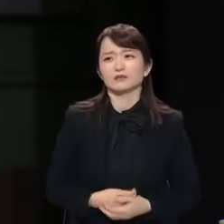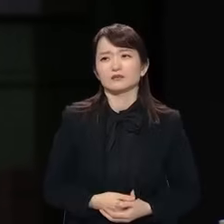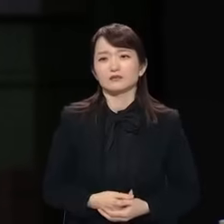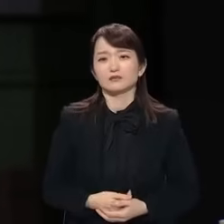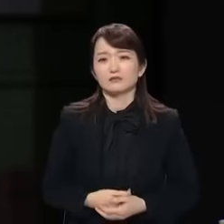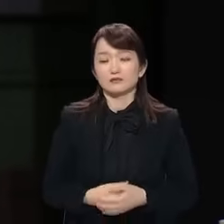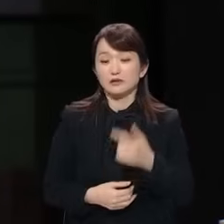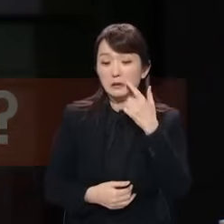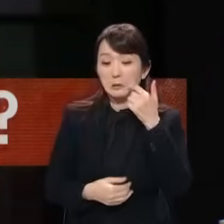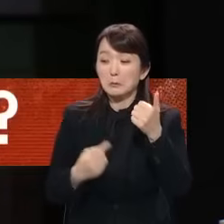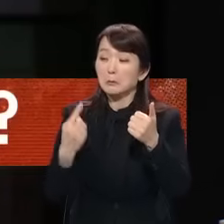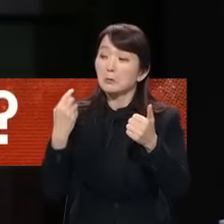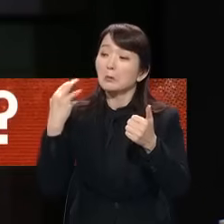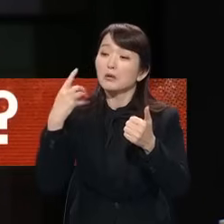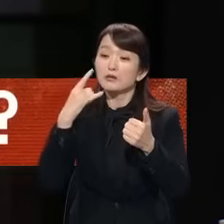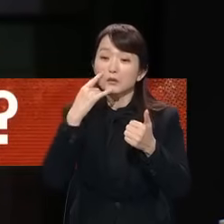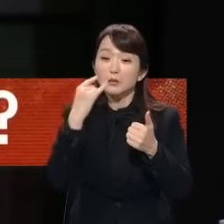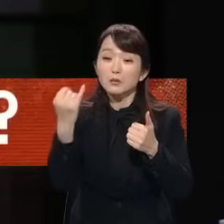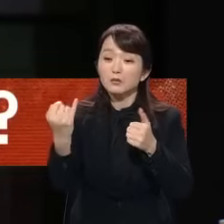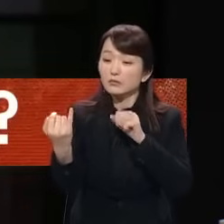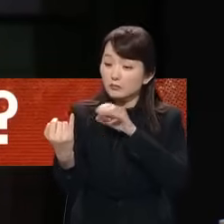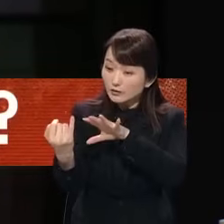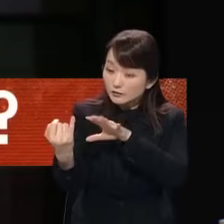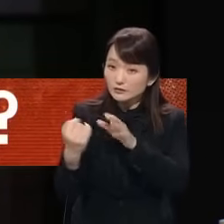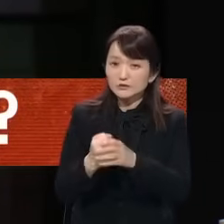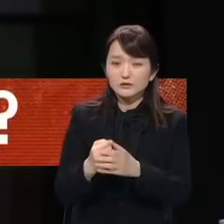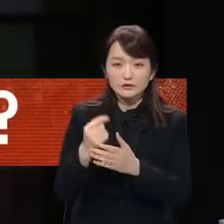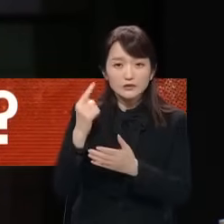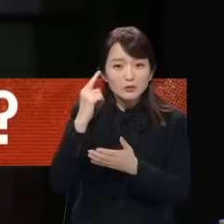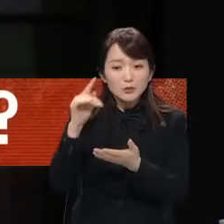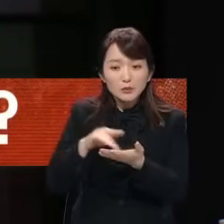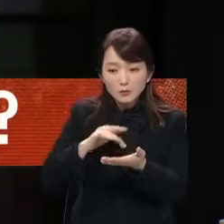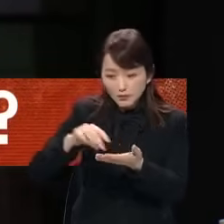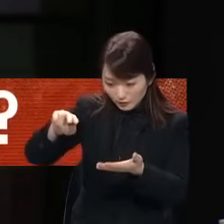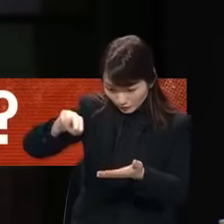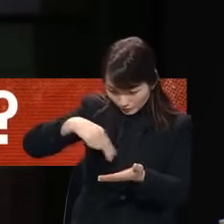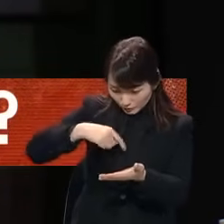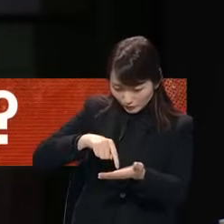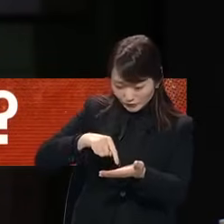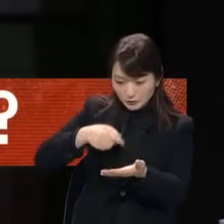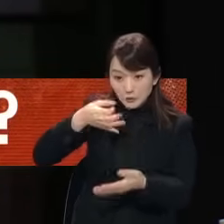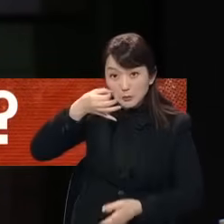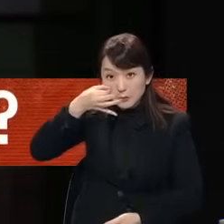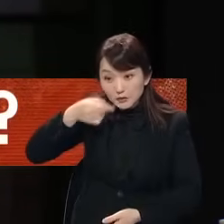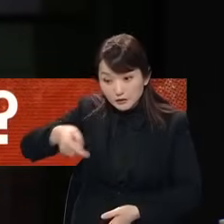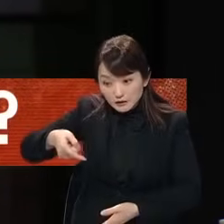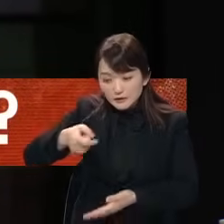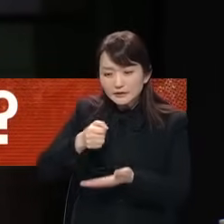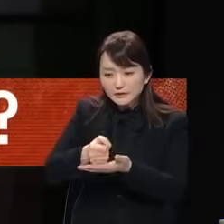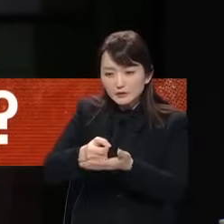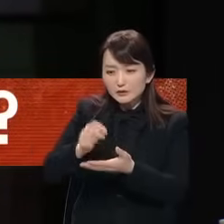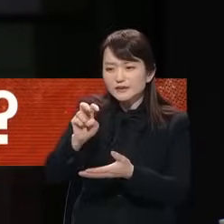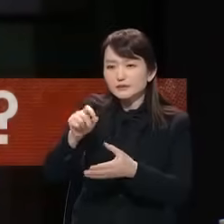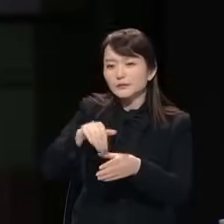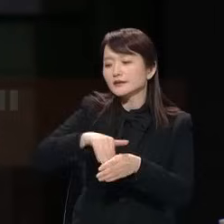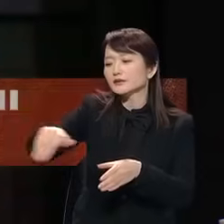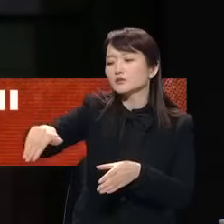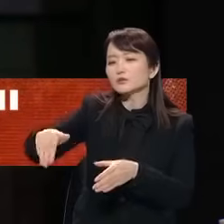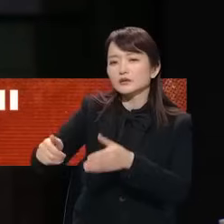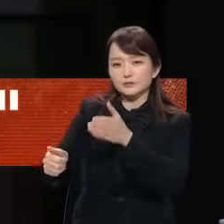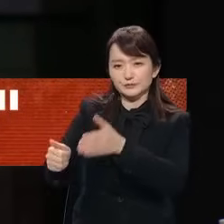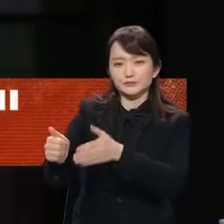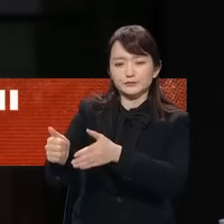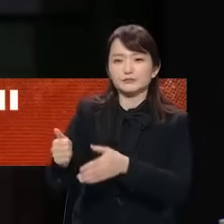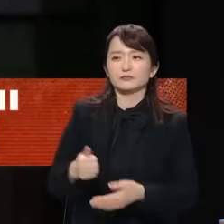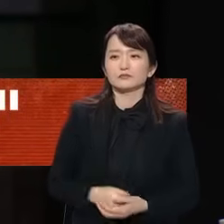그 아버지께서 며칠 전에 어머니한테 모바일 청첩장 하나를 보여 주시면서이 계좌번호로 기금 10만 원 좀 송금해 달라고 부탁을 하신